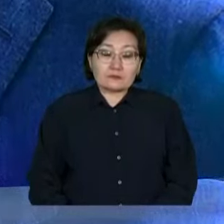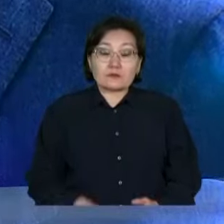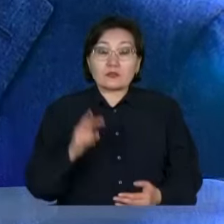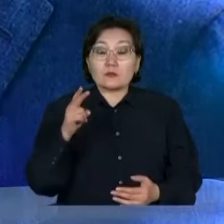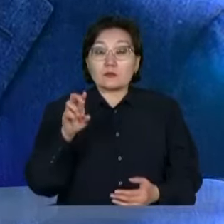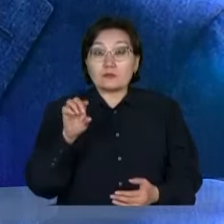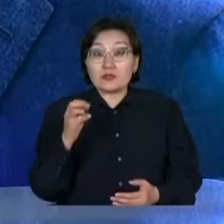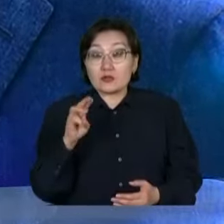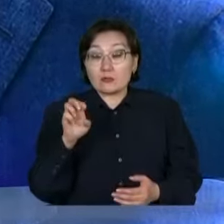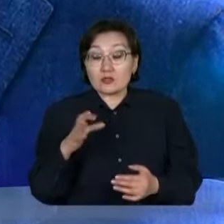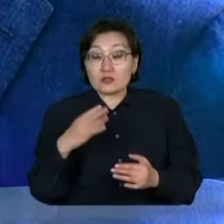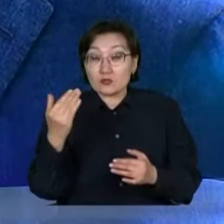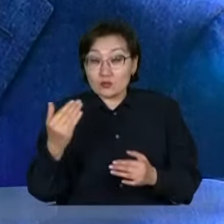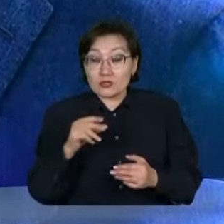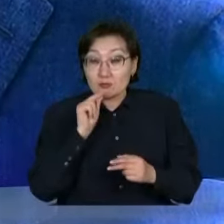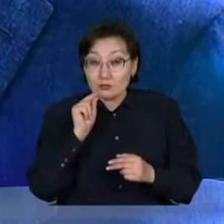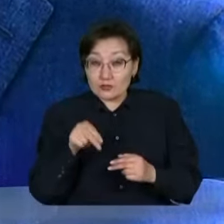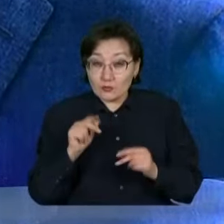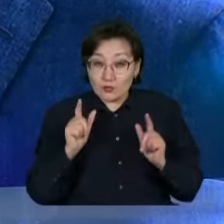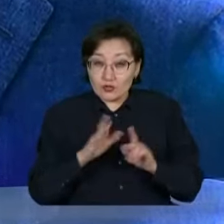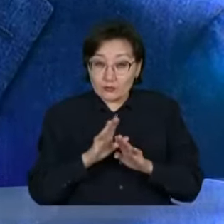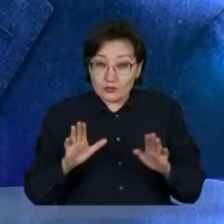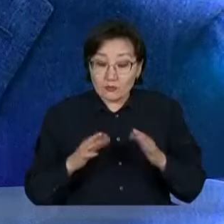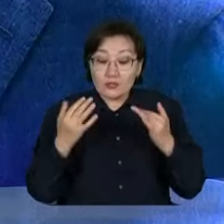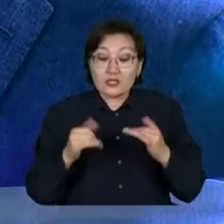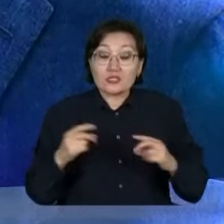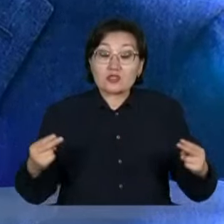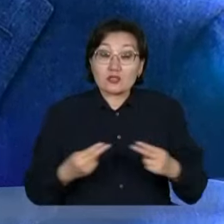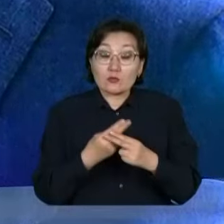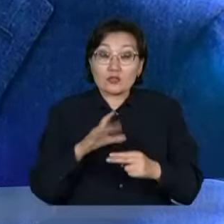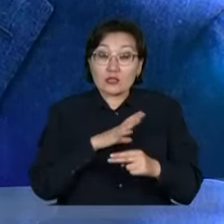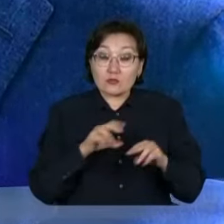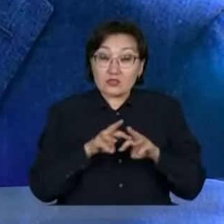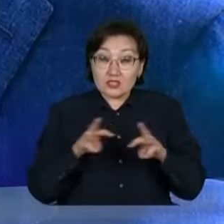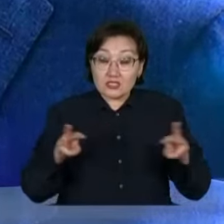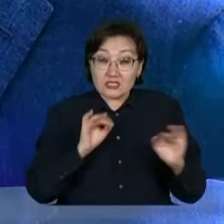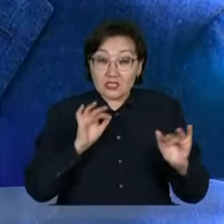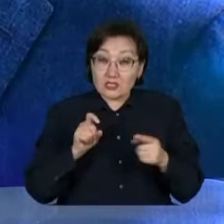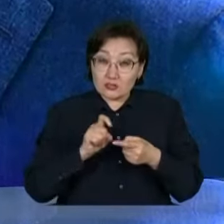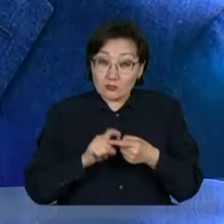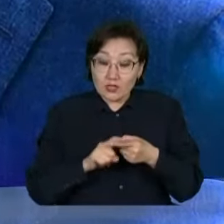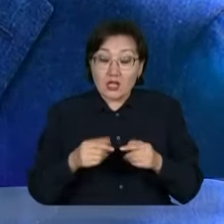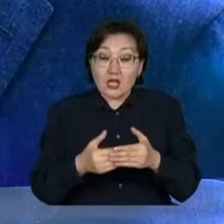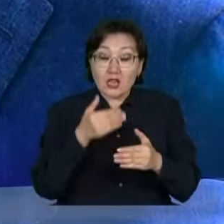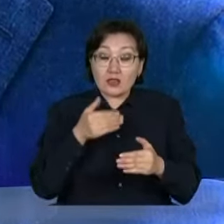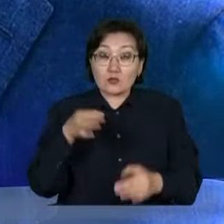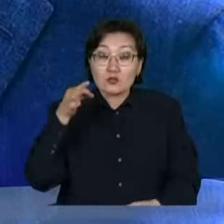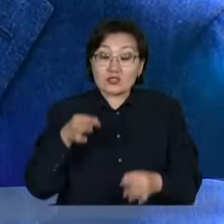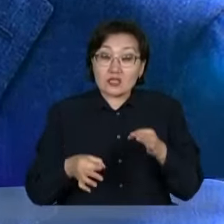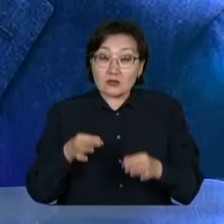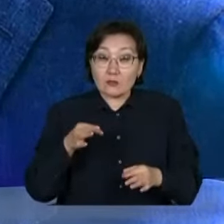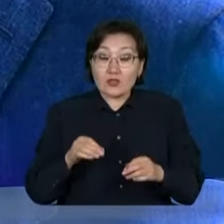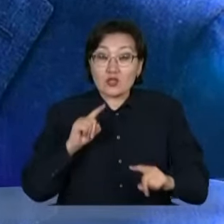Қуандық Бишімбаев өзіне тағылған айыпты мойындамады. Бүгін Астанада бұрынғы министрдің ісіне қатысты алдын ала сот тыңдалымы